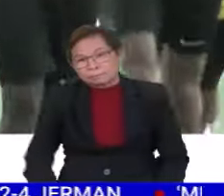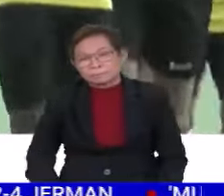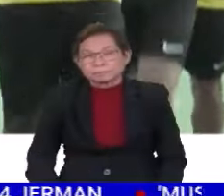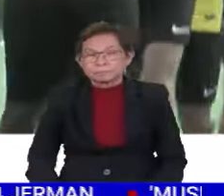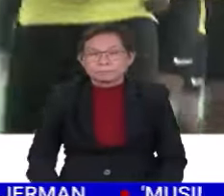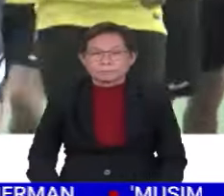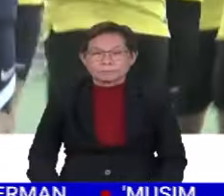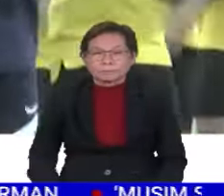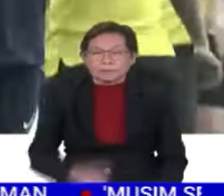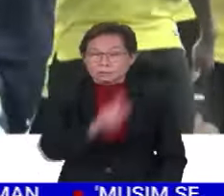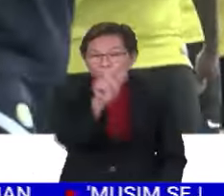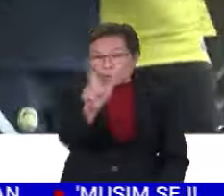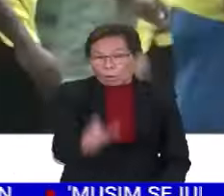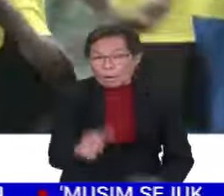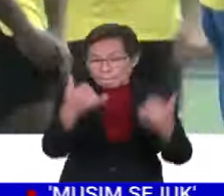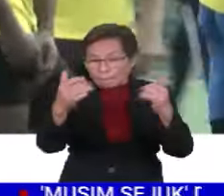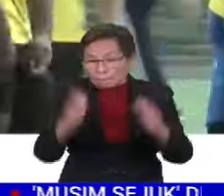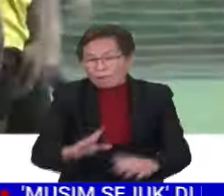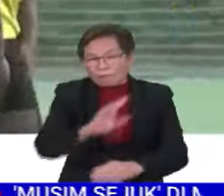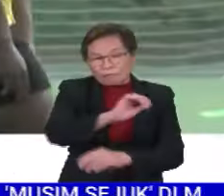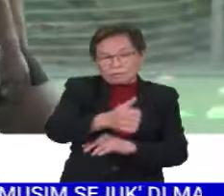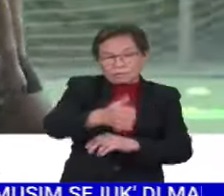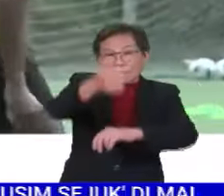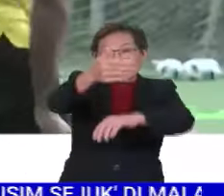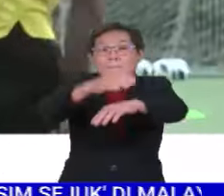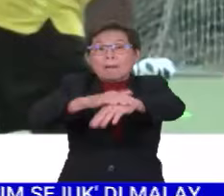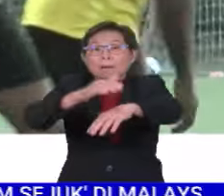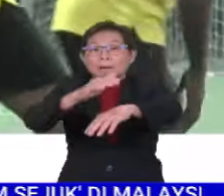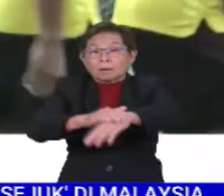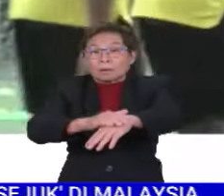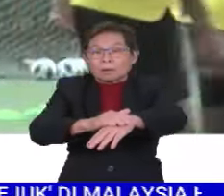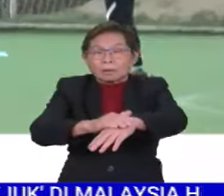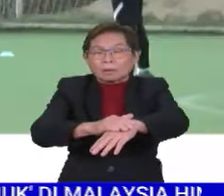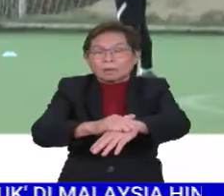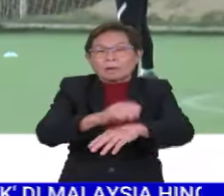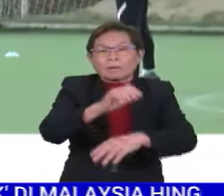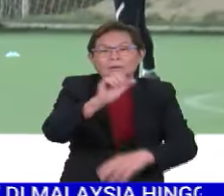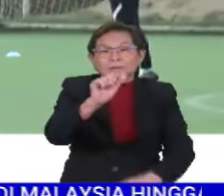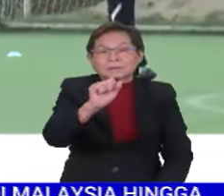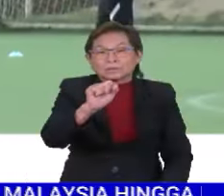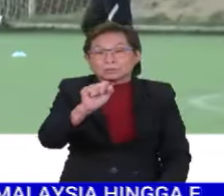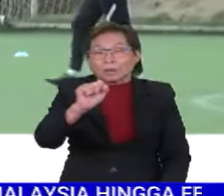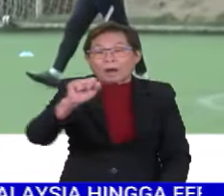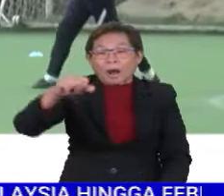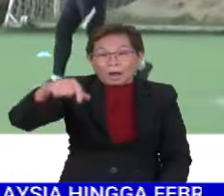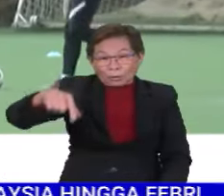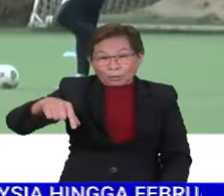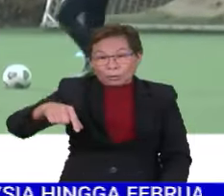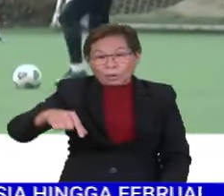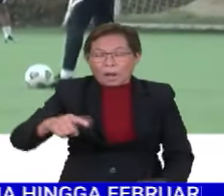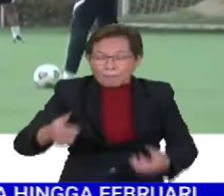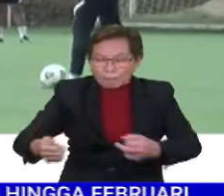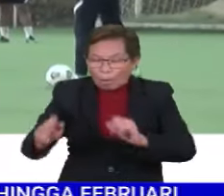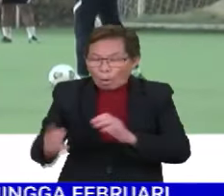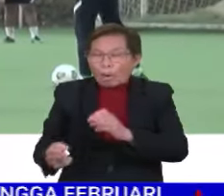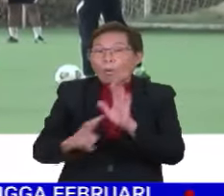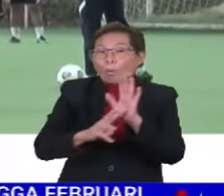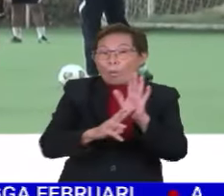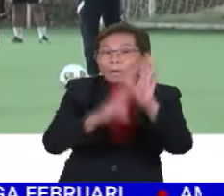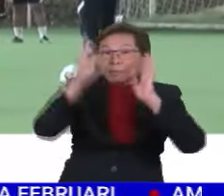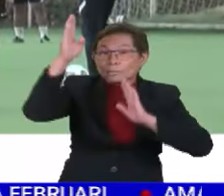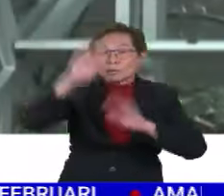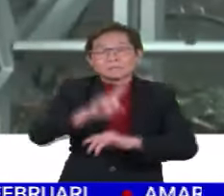Dalam pada itu, seorang lagi pemain yang pertama kali dipanggil, Sergio Aguero, menyifatkan peluang mewakili Malaysia